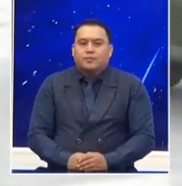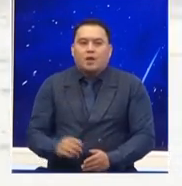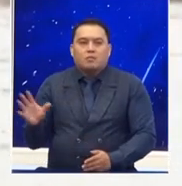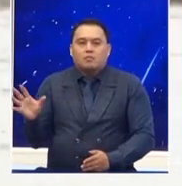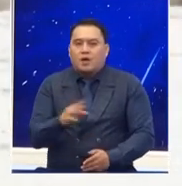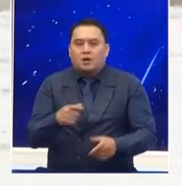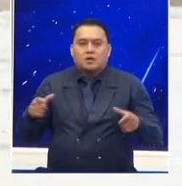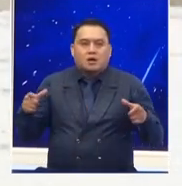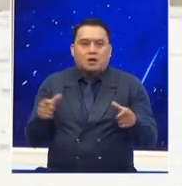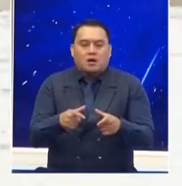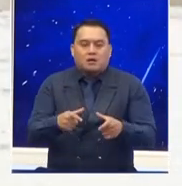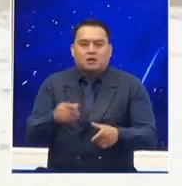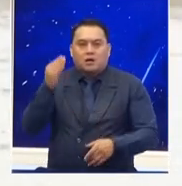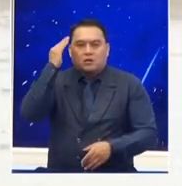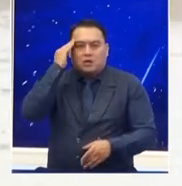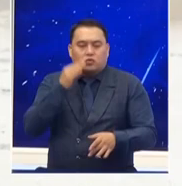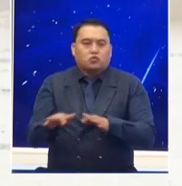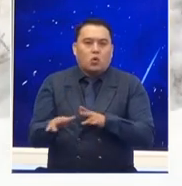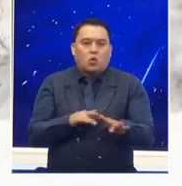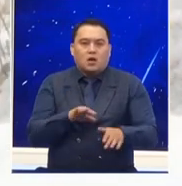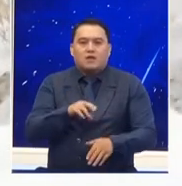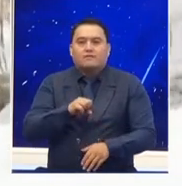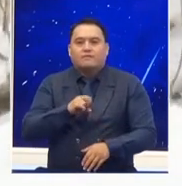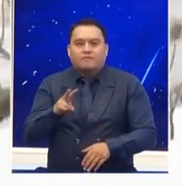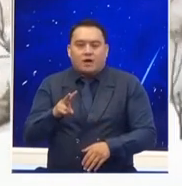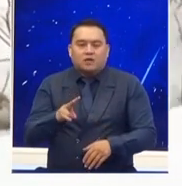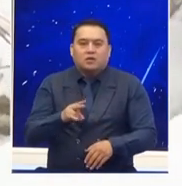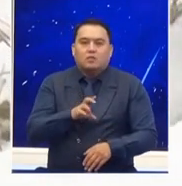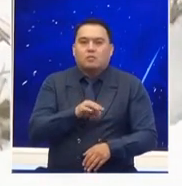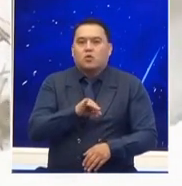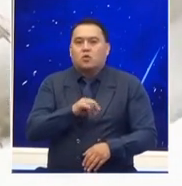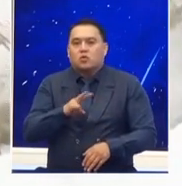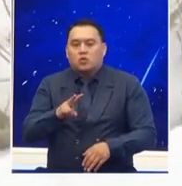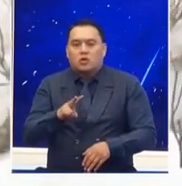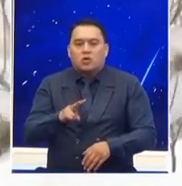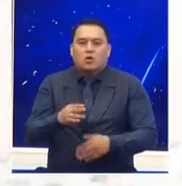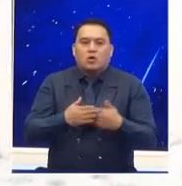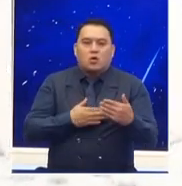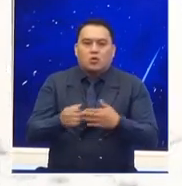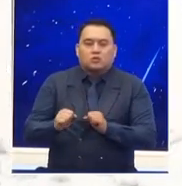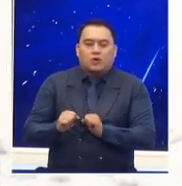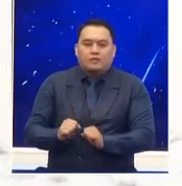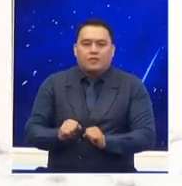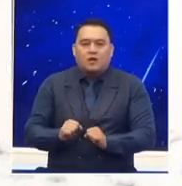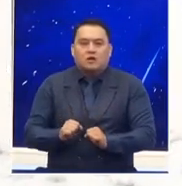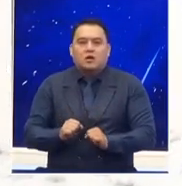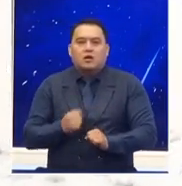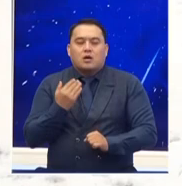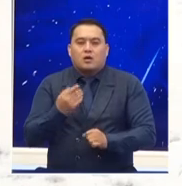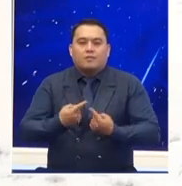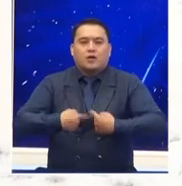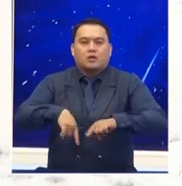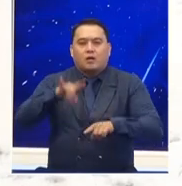барлық карантиндік шараны сақтай отыра жүргізіледі. Ливандағы Біріккен ұлттар ұйымы миссиясының қолбасшылығы мен Инказбат